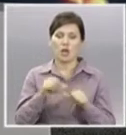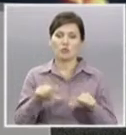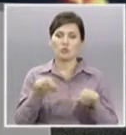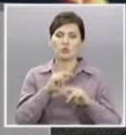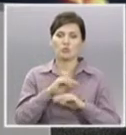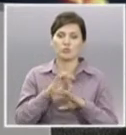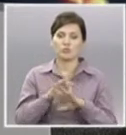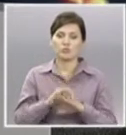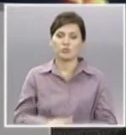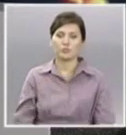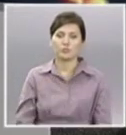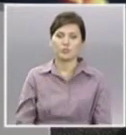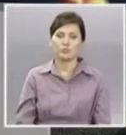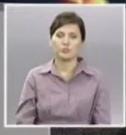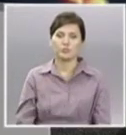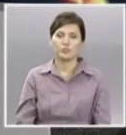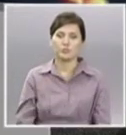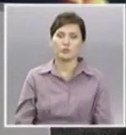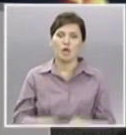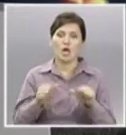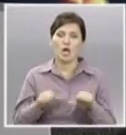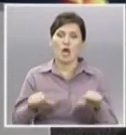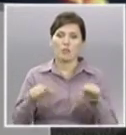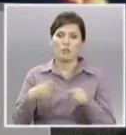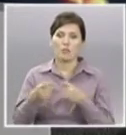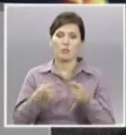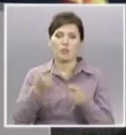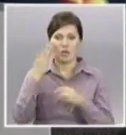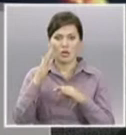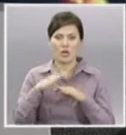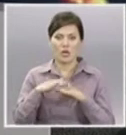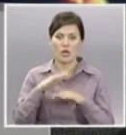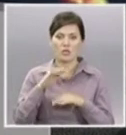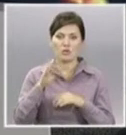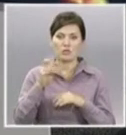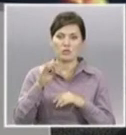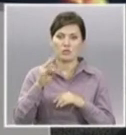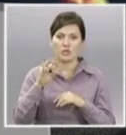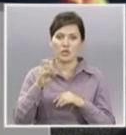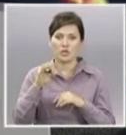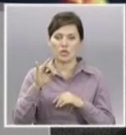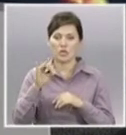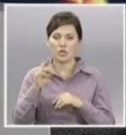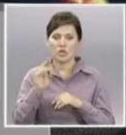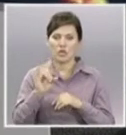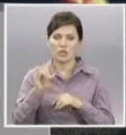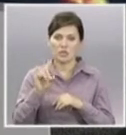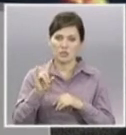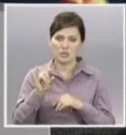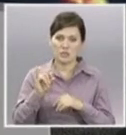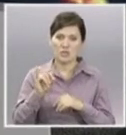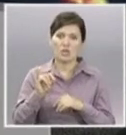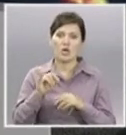жұмыс жасайды. Комиссияның төрайымы Алматы қаласы әкімінің орынбасары Аманжолова Зәуреш Жұманәліқызы. Осы